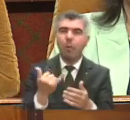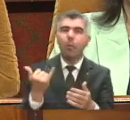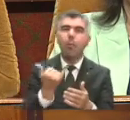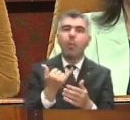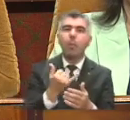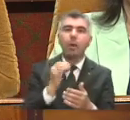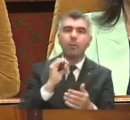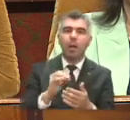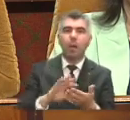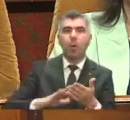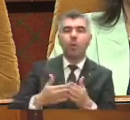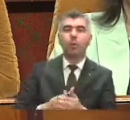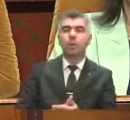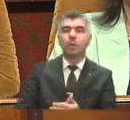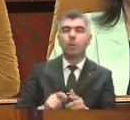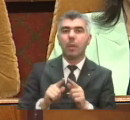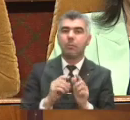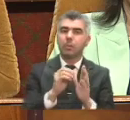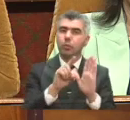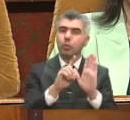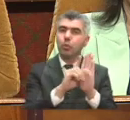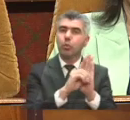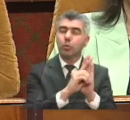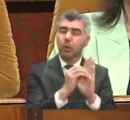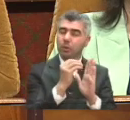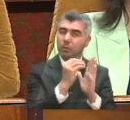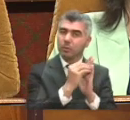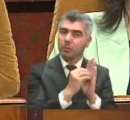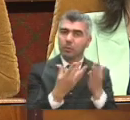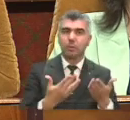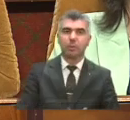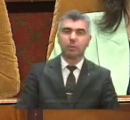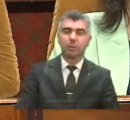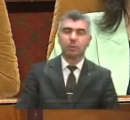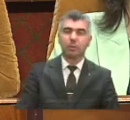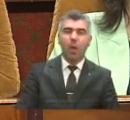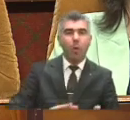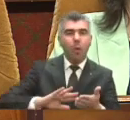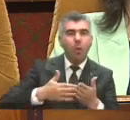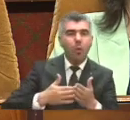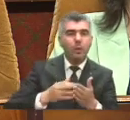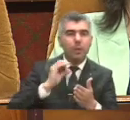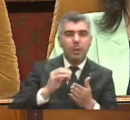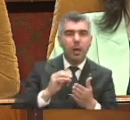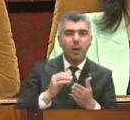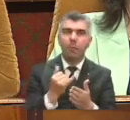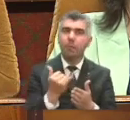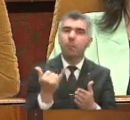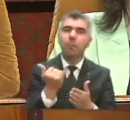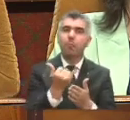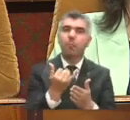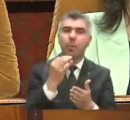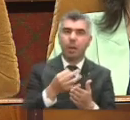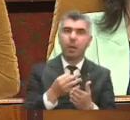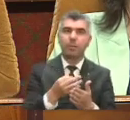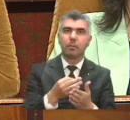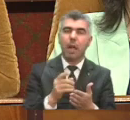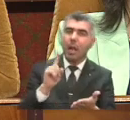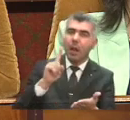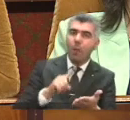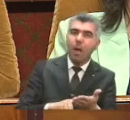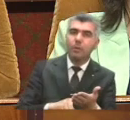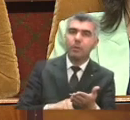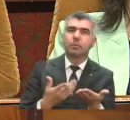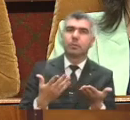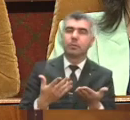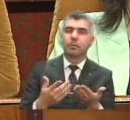الوطنيه اللي مشار اليها في الدستور، وبغينا طبعا يكون هذا الشيء كله مستوفي للشروط في ظل الواجب حتى نحدوا